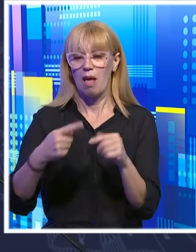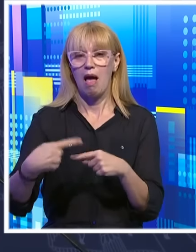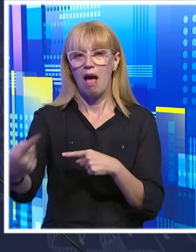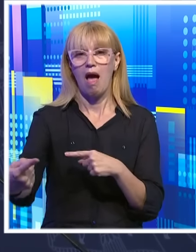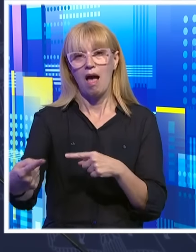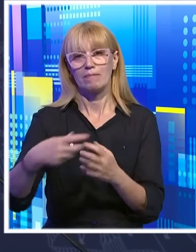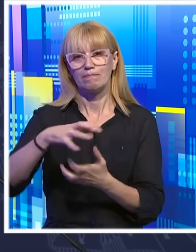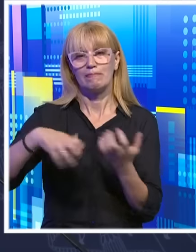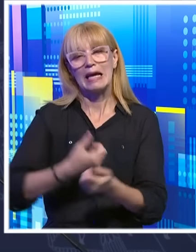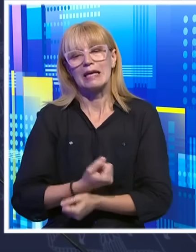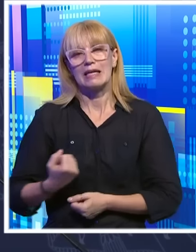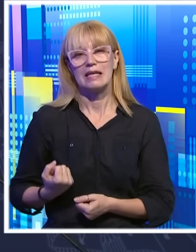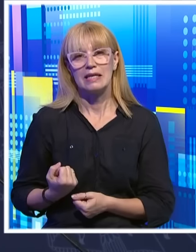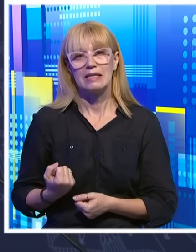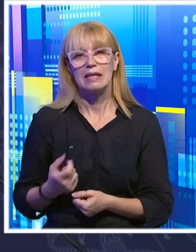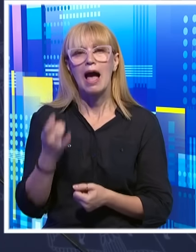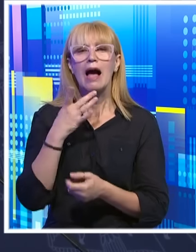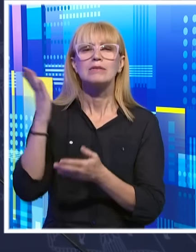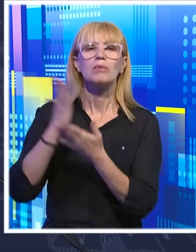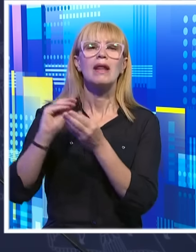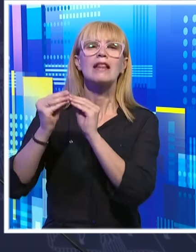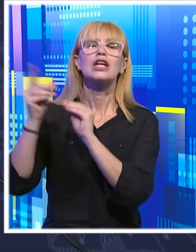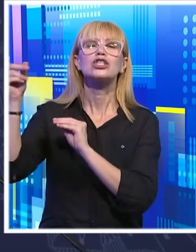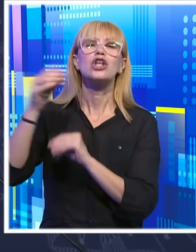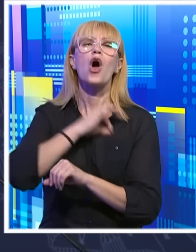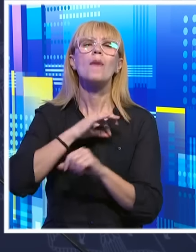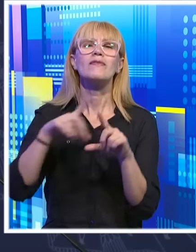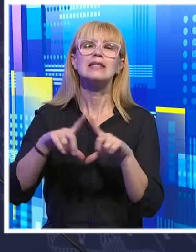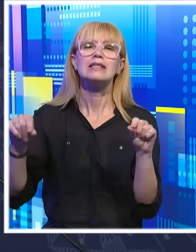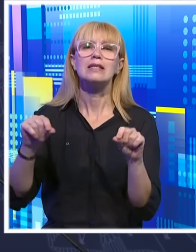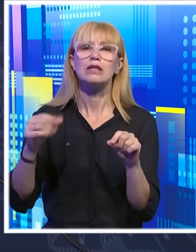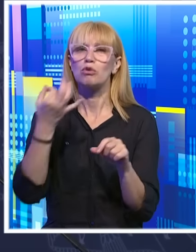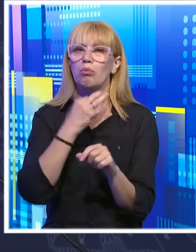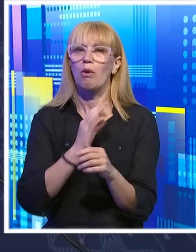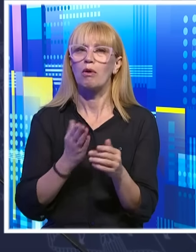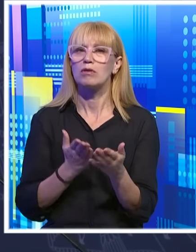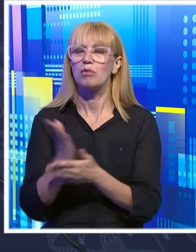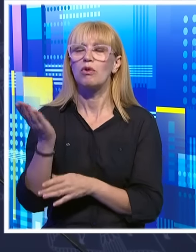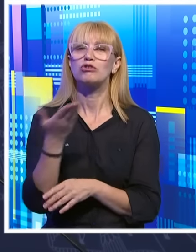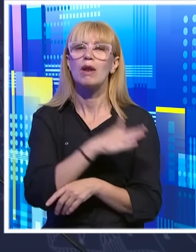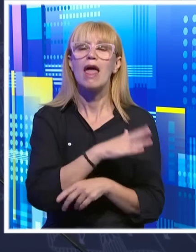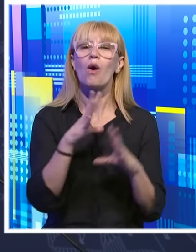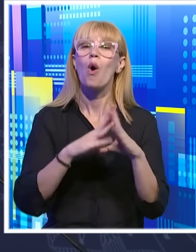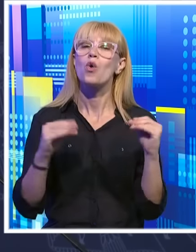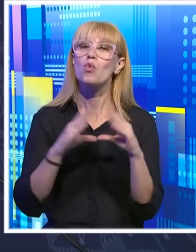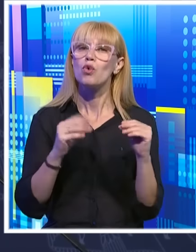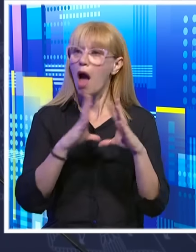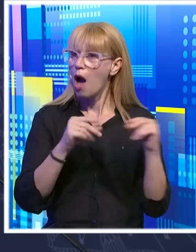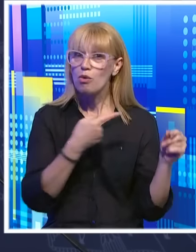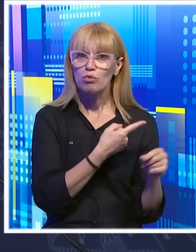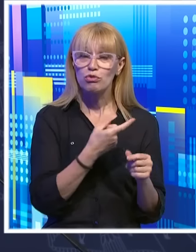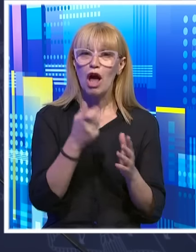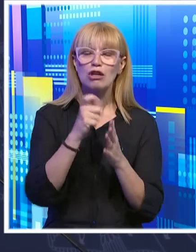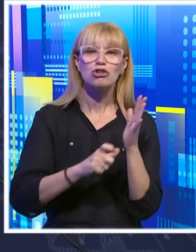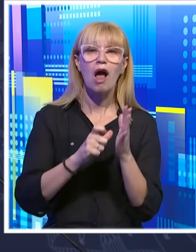izašli na tržište obveznica, bolje smo prošli nego recimo jedna moćna i snažna Rumunija koja je članica i Evropske unije i NATO-a.